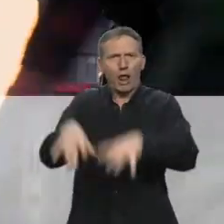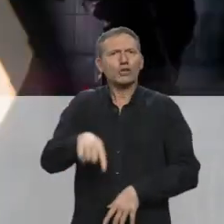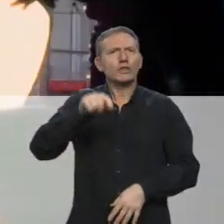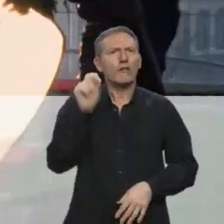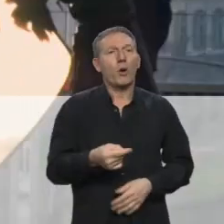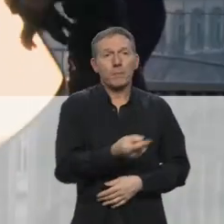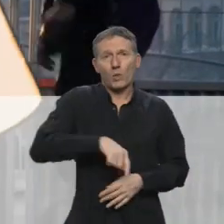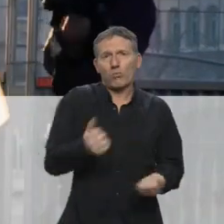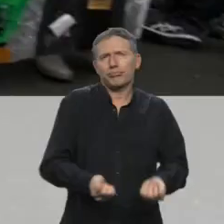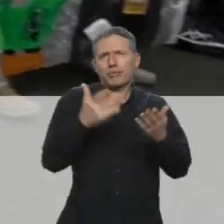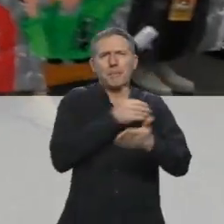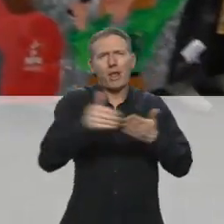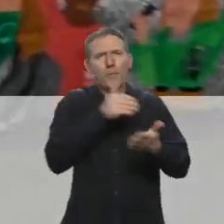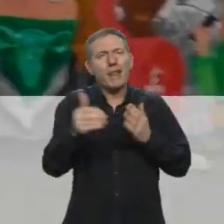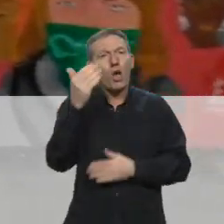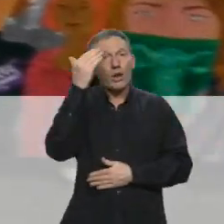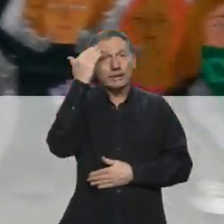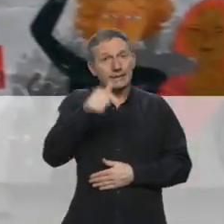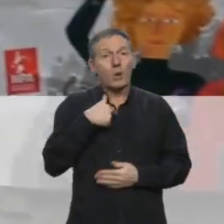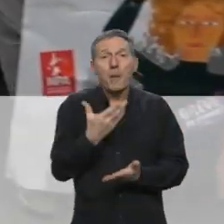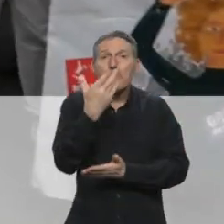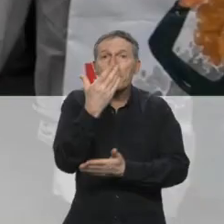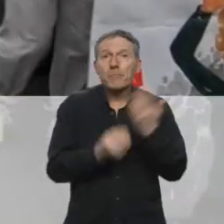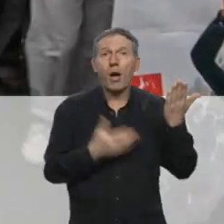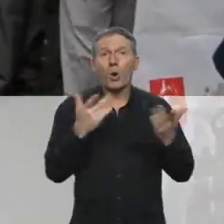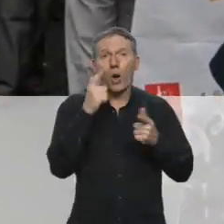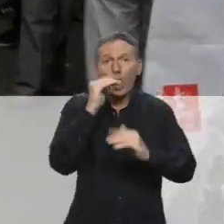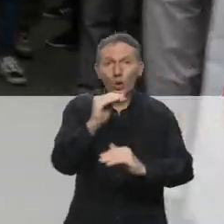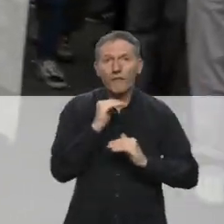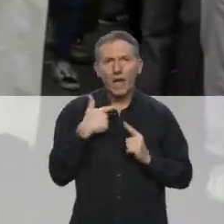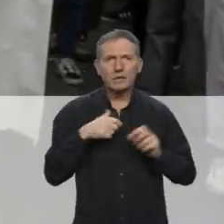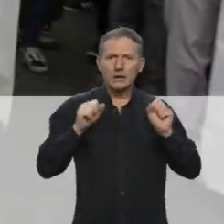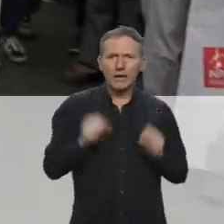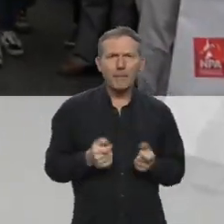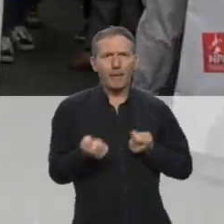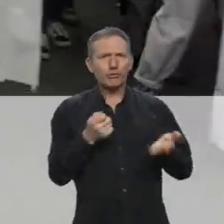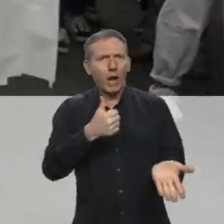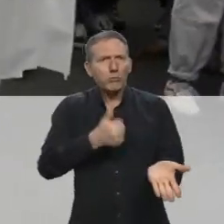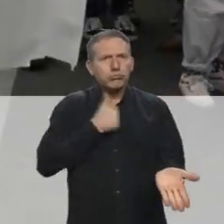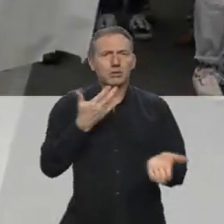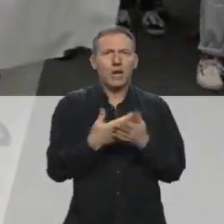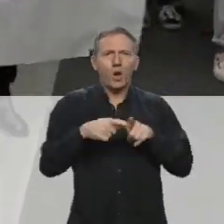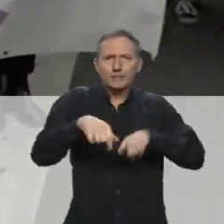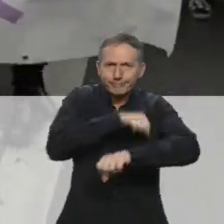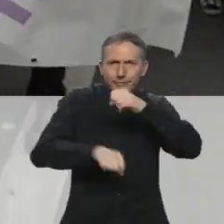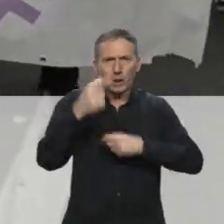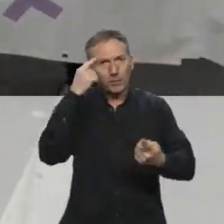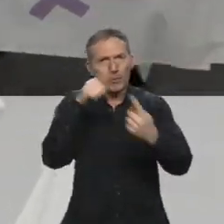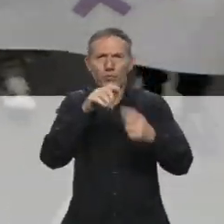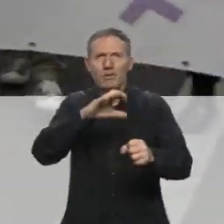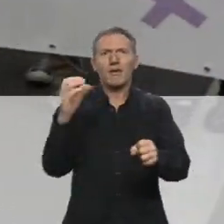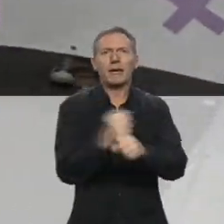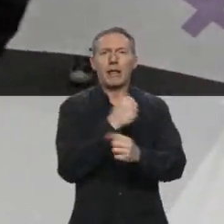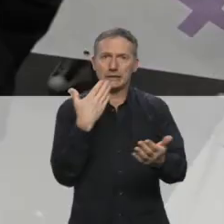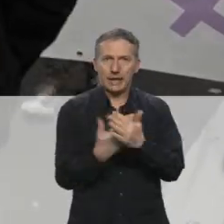lâcher. On est des millions à le savoir. Ce qui nous manque, c'est la confiance dans nos capacités à prendre nos affaires en main, à nous mobiliser